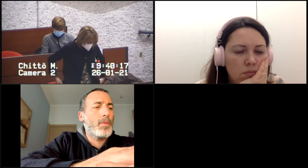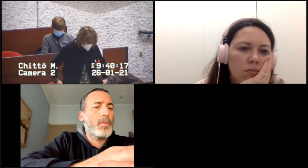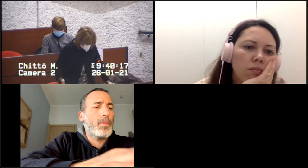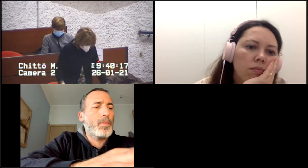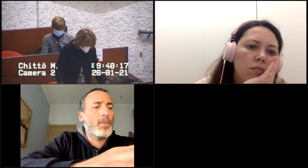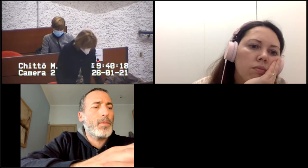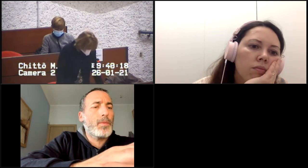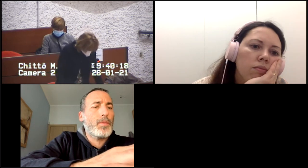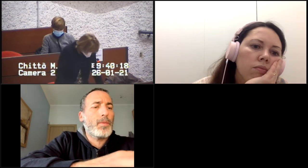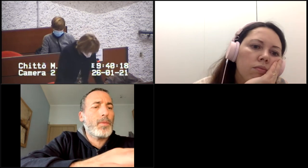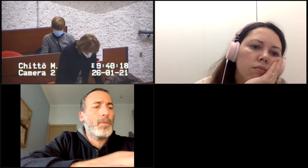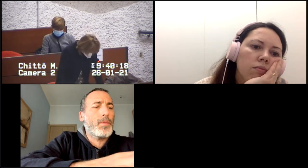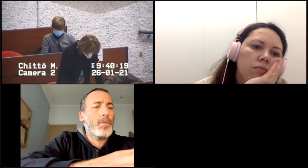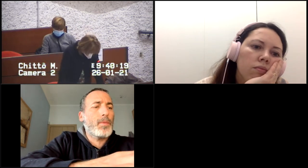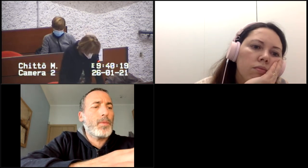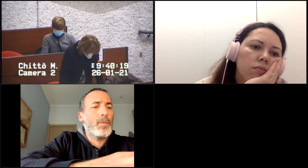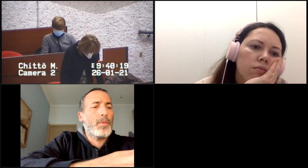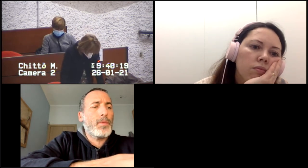questi tre passaggi.